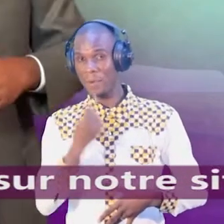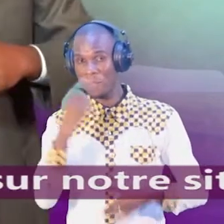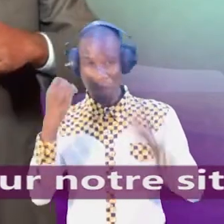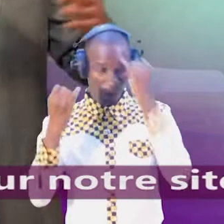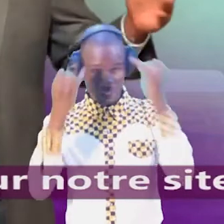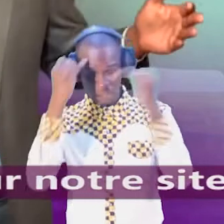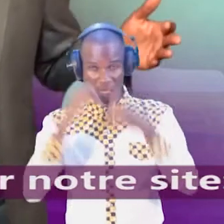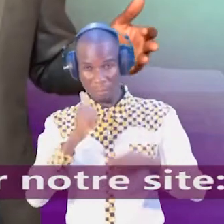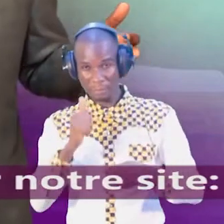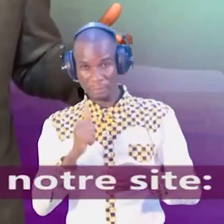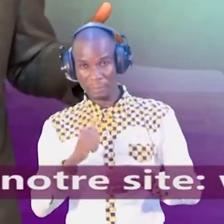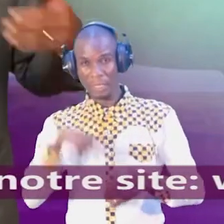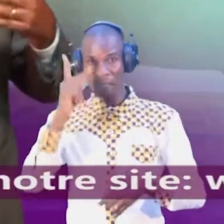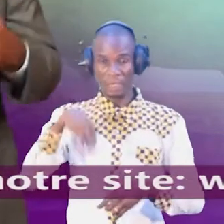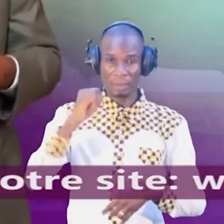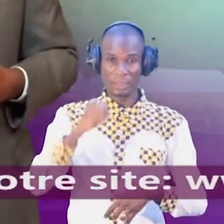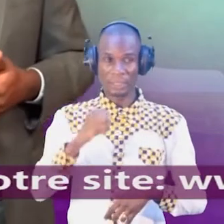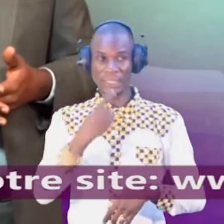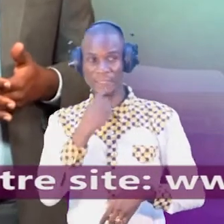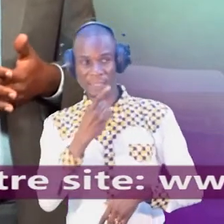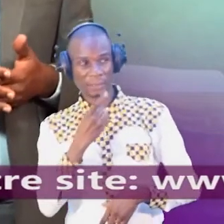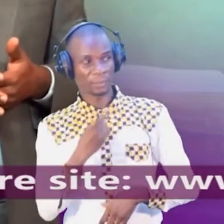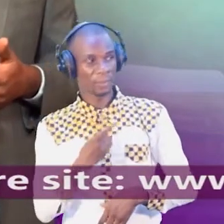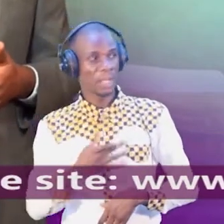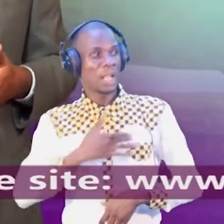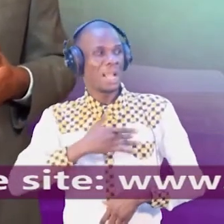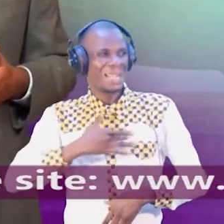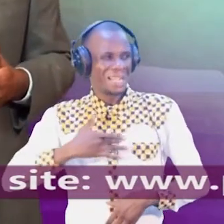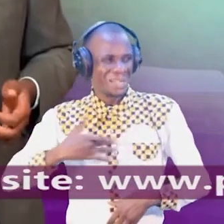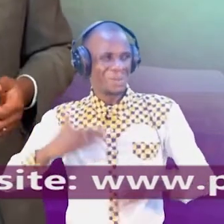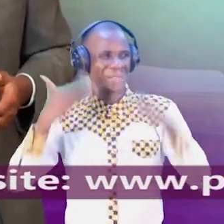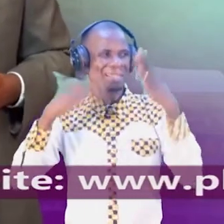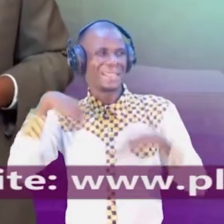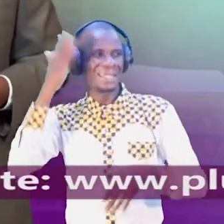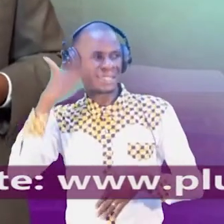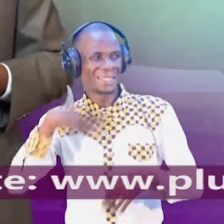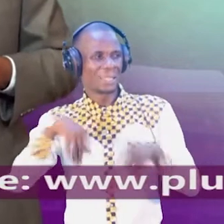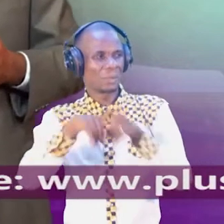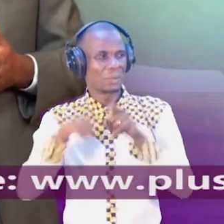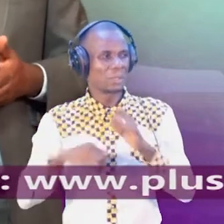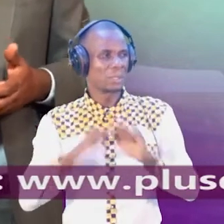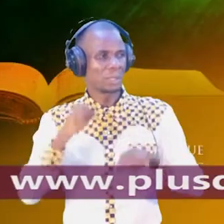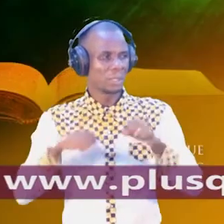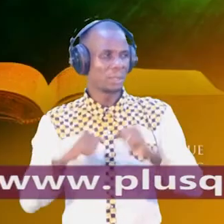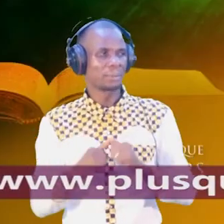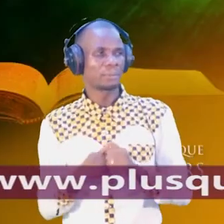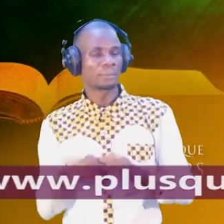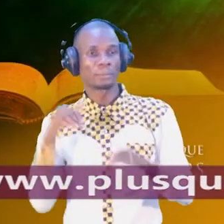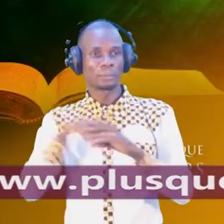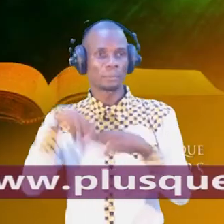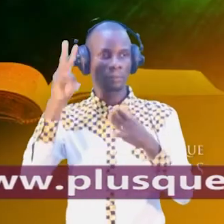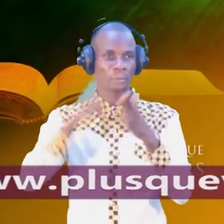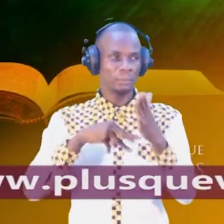nom. Et Zali, tant que vous allez qu'on a comme on a eu le lenné, il y a pépé l'empé, il y a panga. Nakati ya banzembo